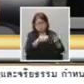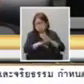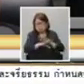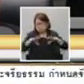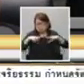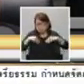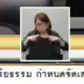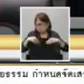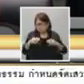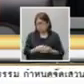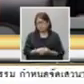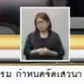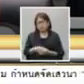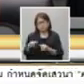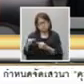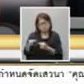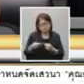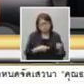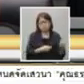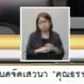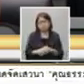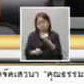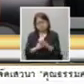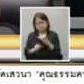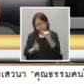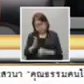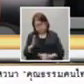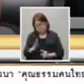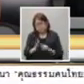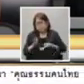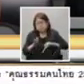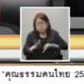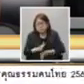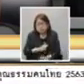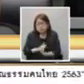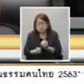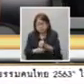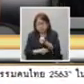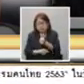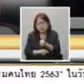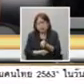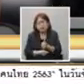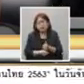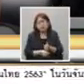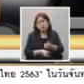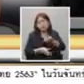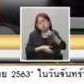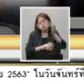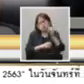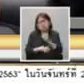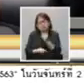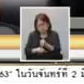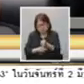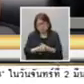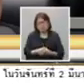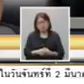ฮะไปถึงความไม่ชอบธรรมของเขาตั้งแต่เกิดนั้นไม่ได้หรือครับมันได้ ถ้าตัดสินใจแบ